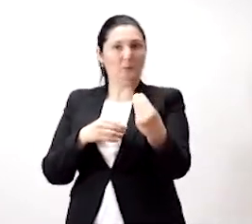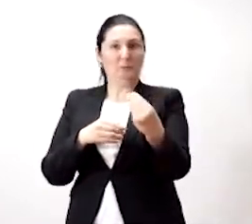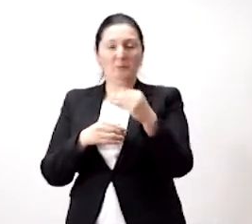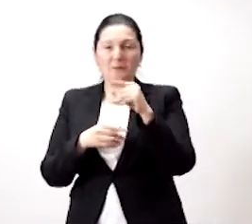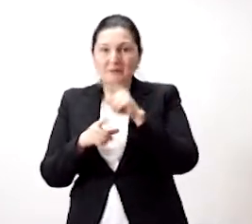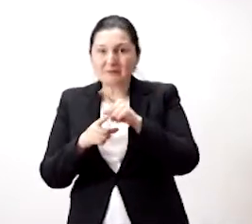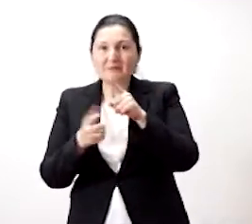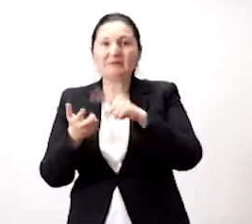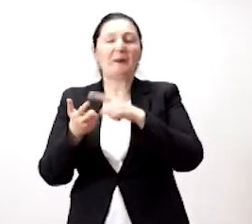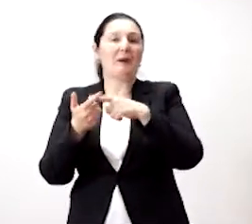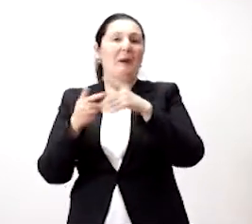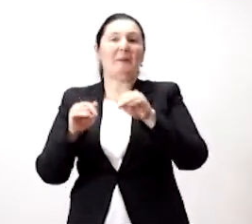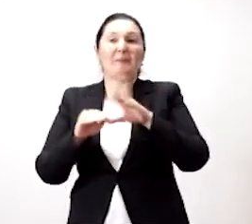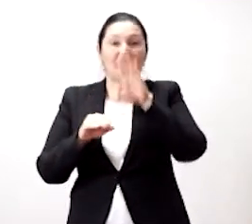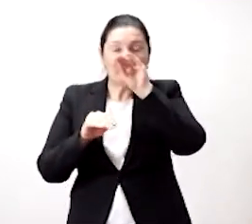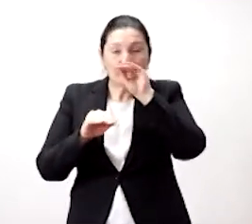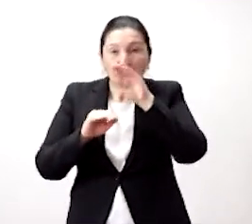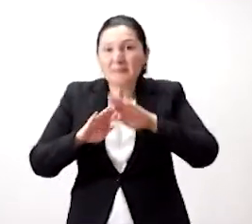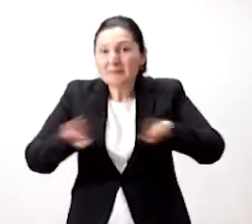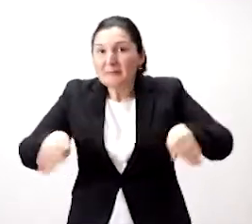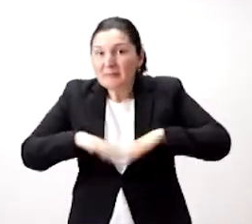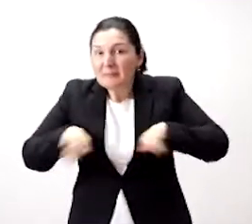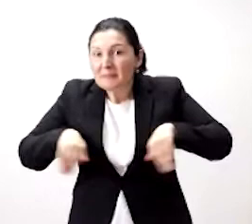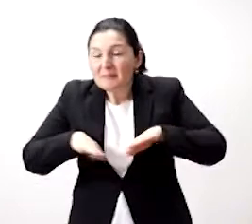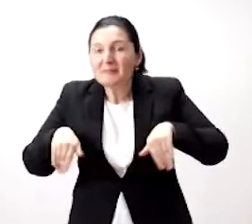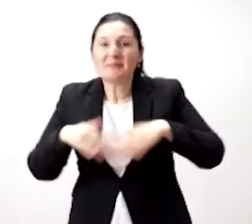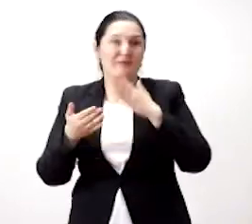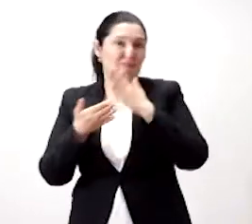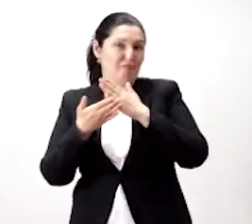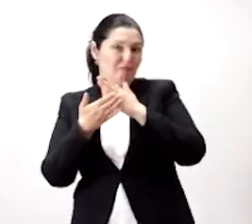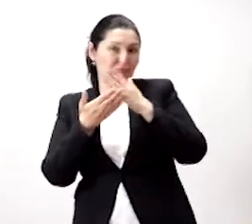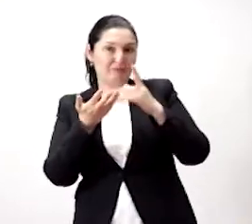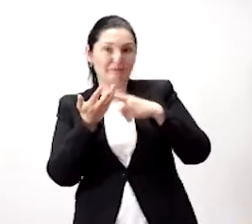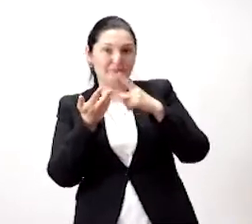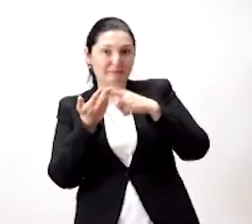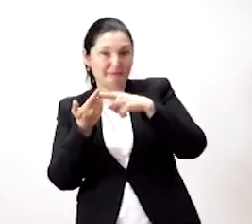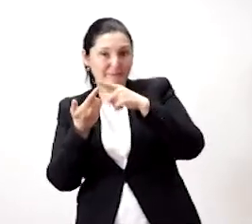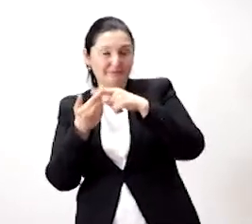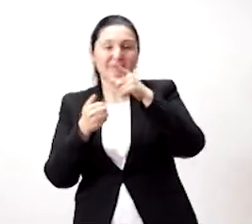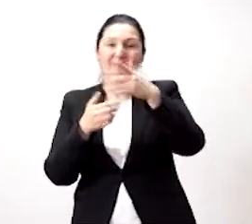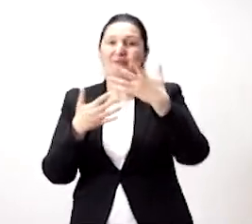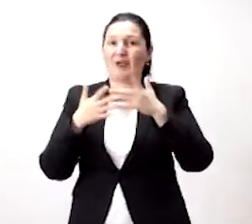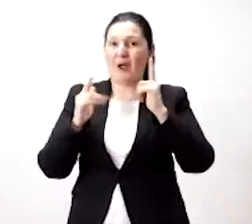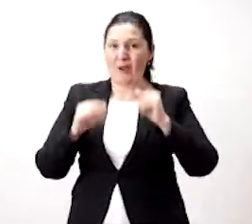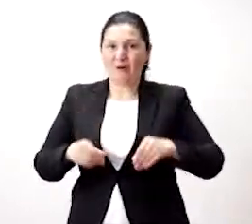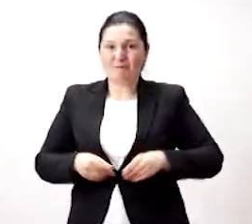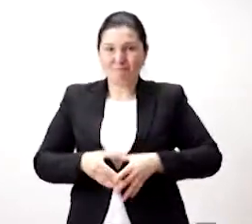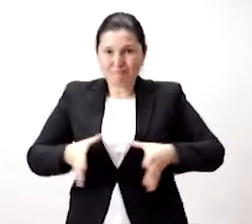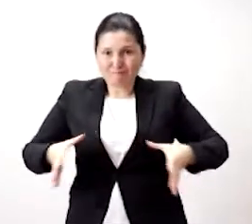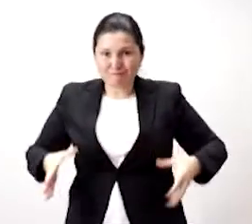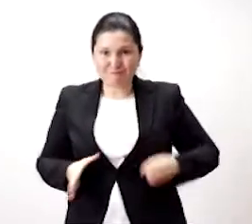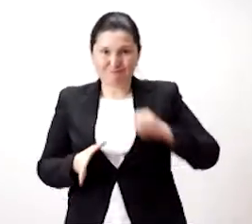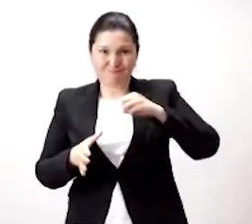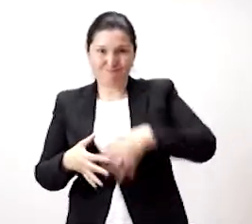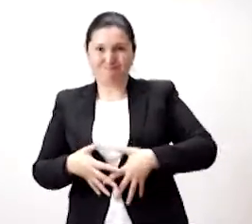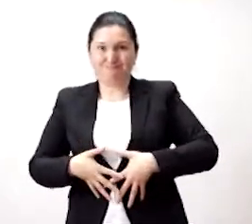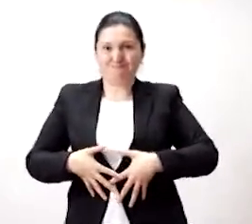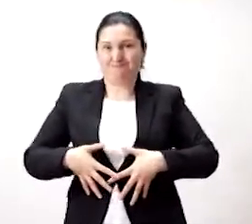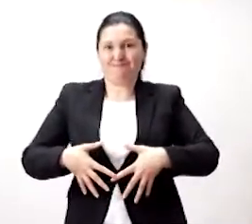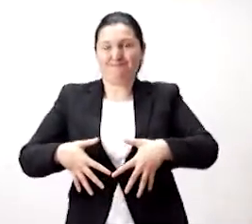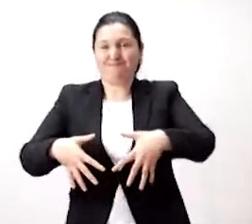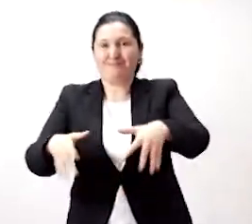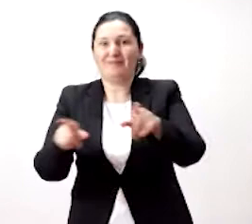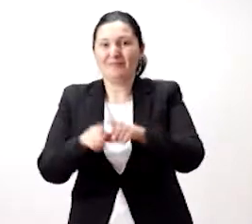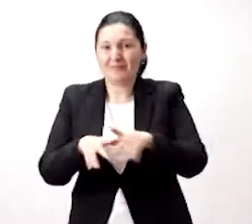мурғоби нул доштааст. Дуруст. Чунки ин ҷонварони халтадор дигар дар ягон минтақаи кураи